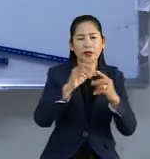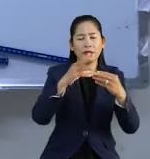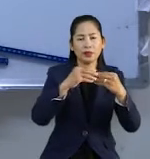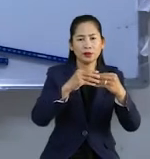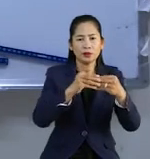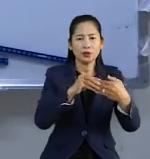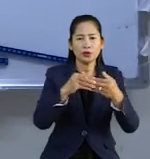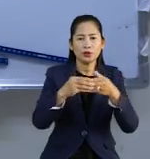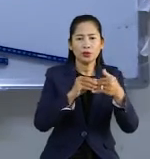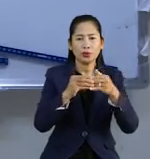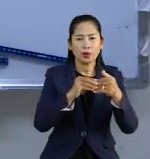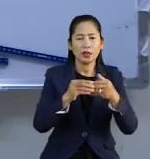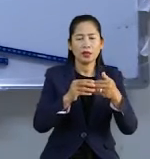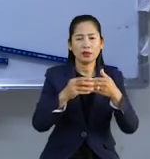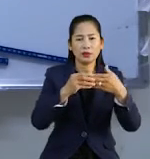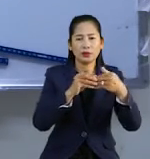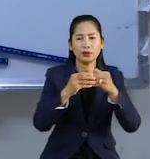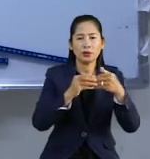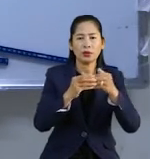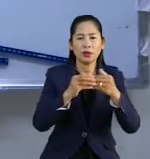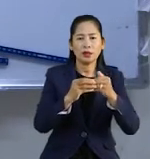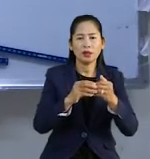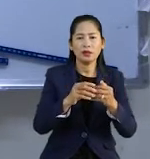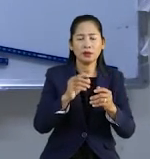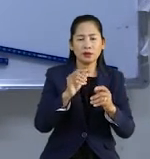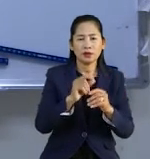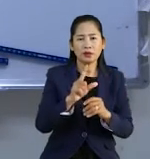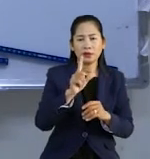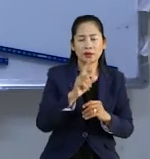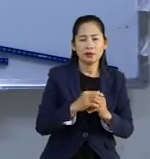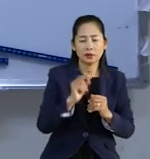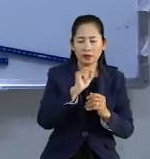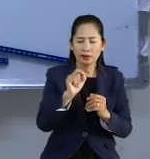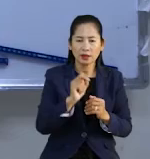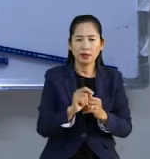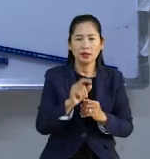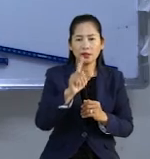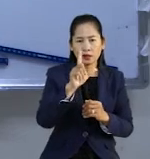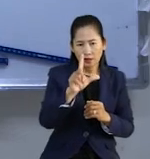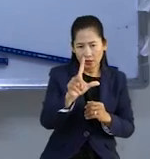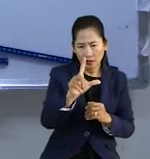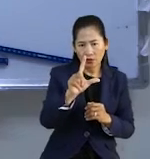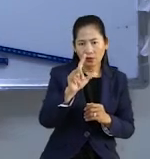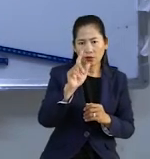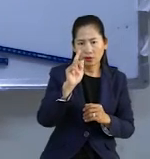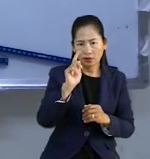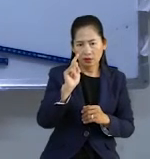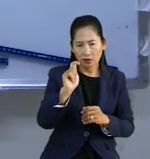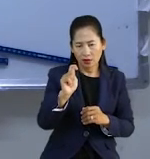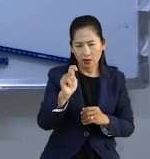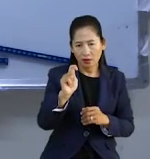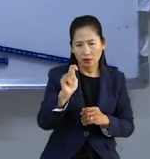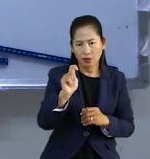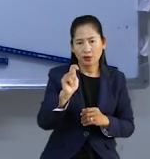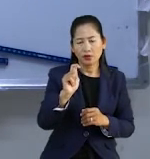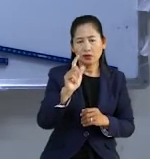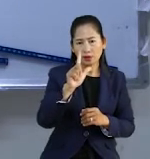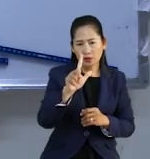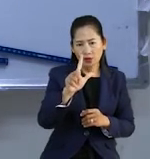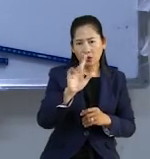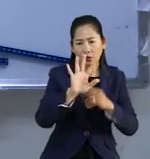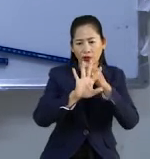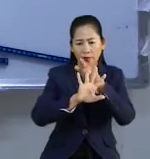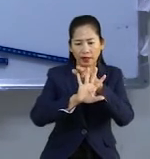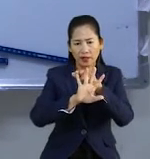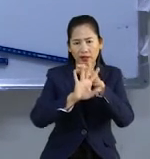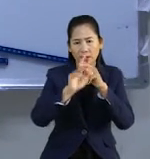จั่วบานจั่วจั่วเซซอไว้ครับก่อนบานจ่อผัดเลื้อนังโร